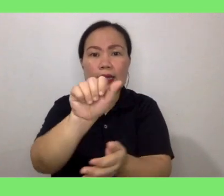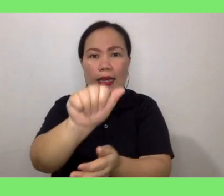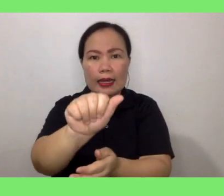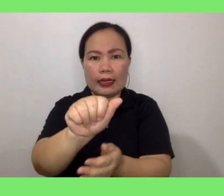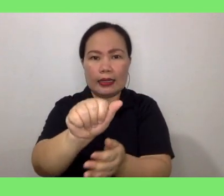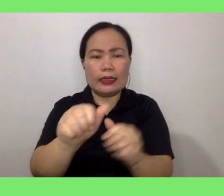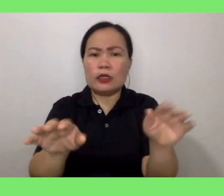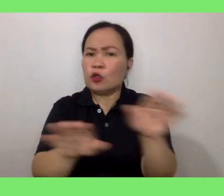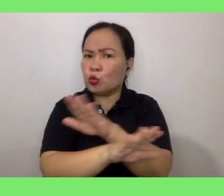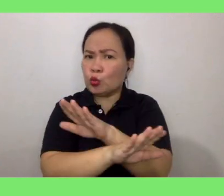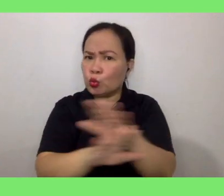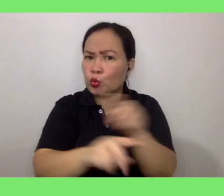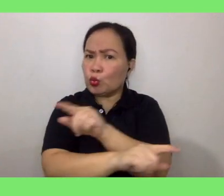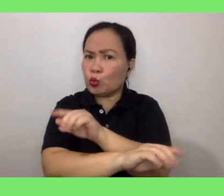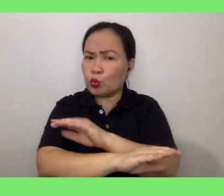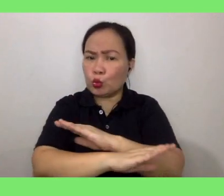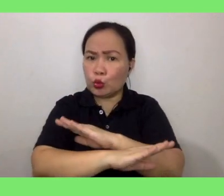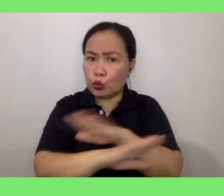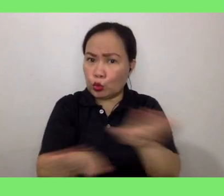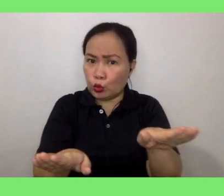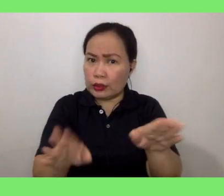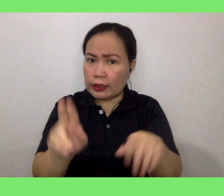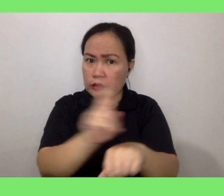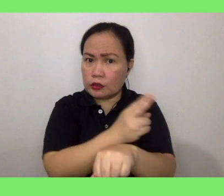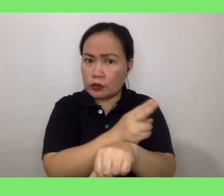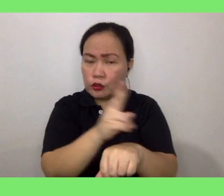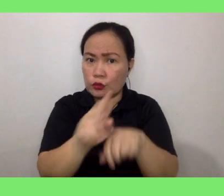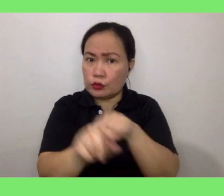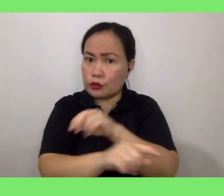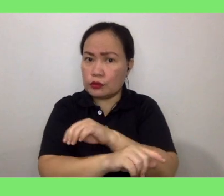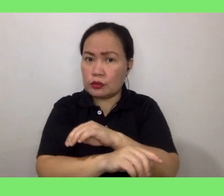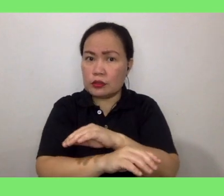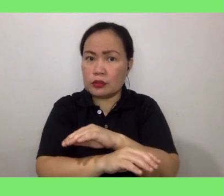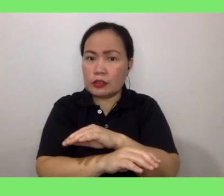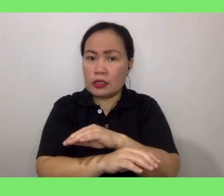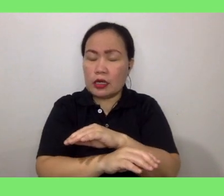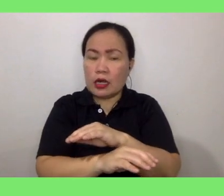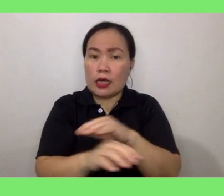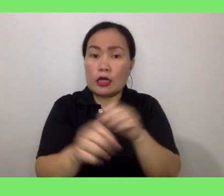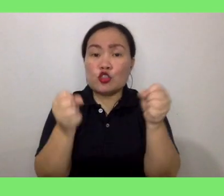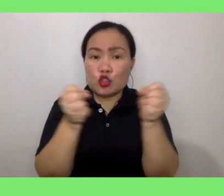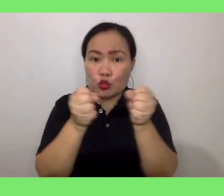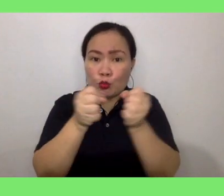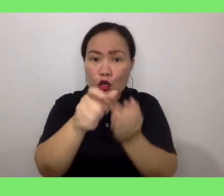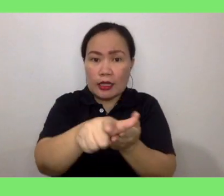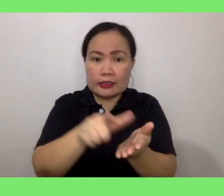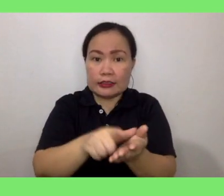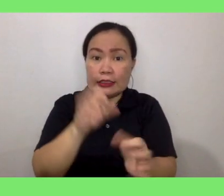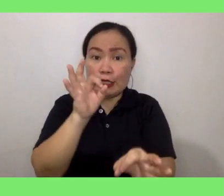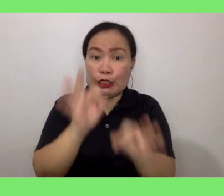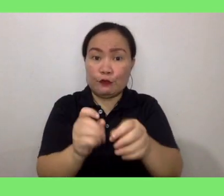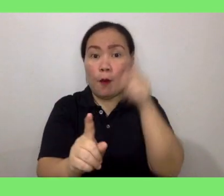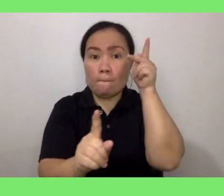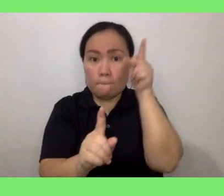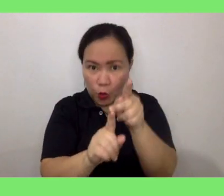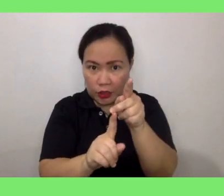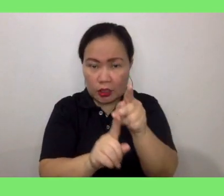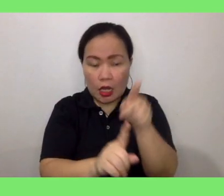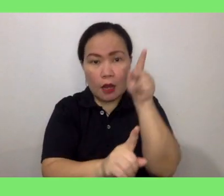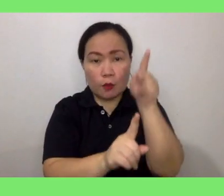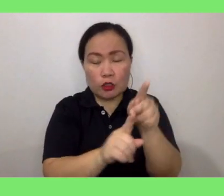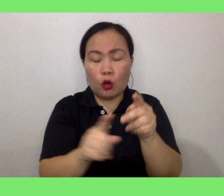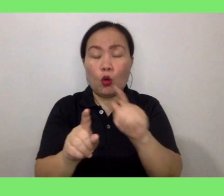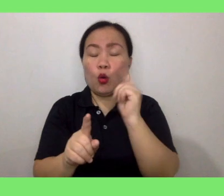capital letter. Do not use small letter if it's a point. Okay, tatandaan po yan kasi ang point ay